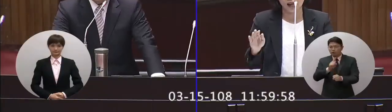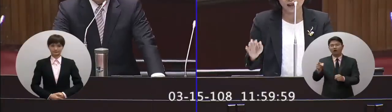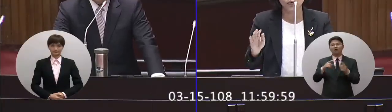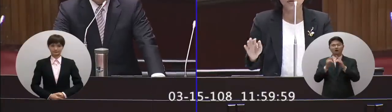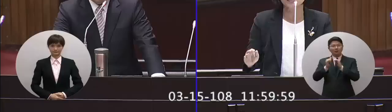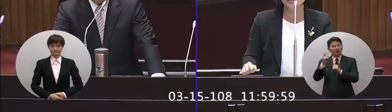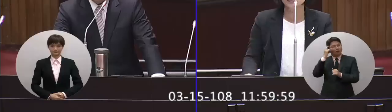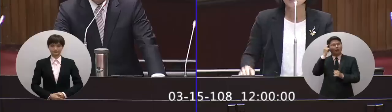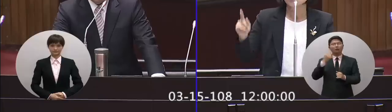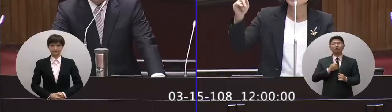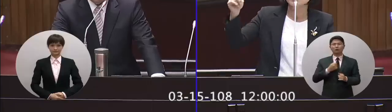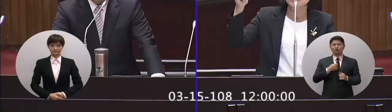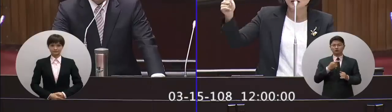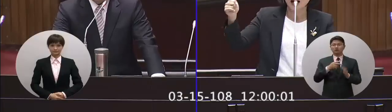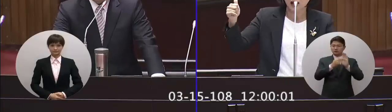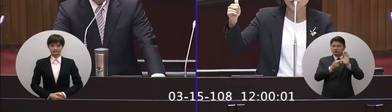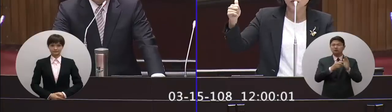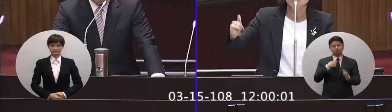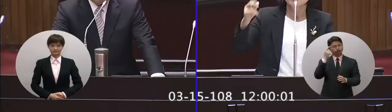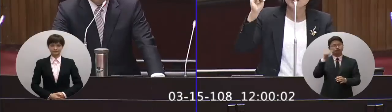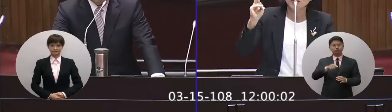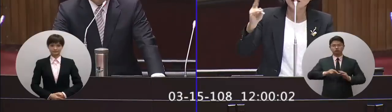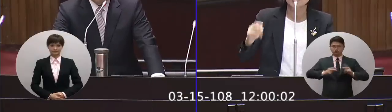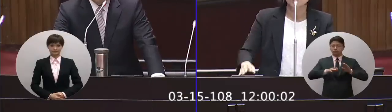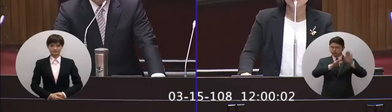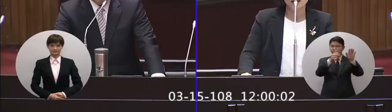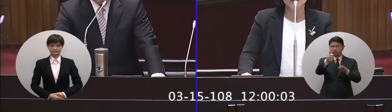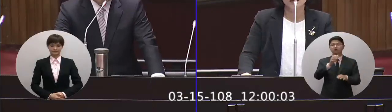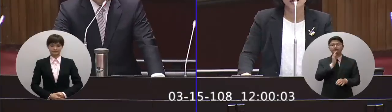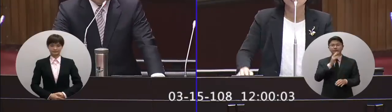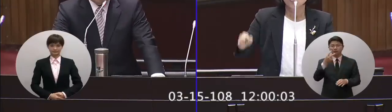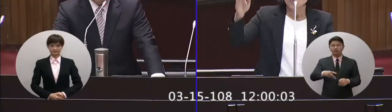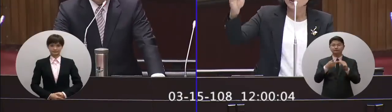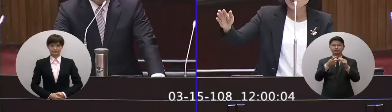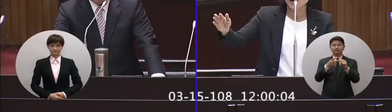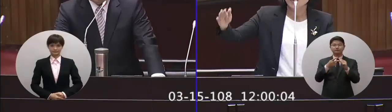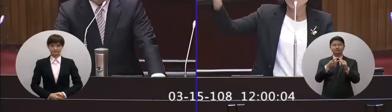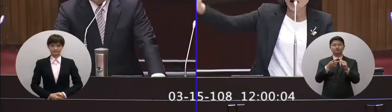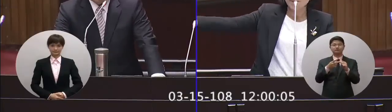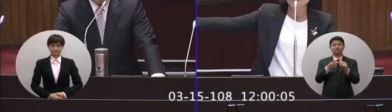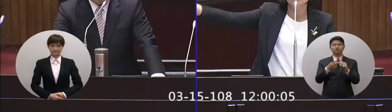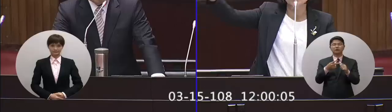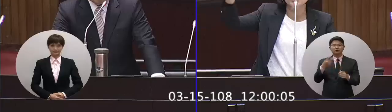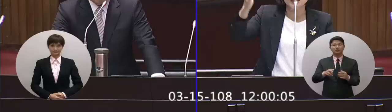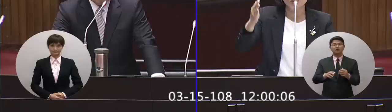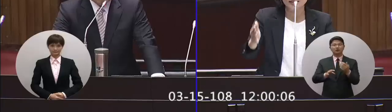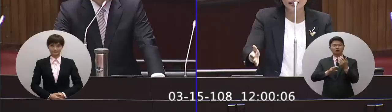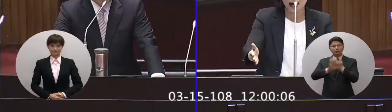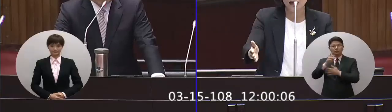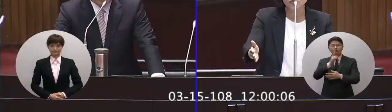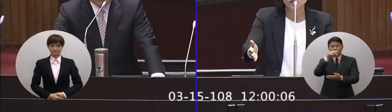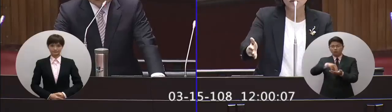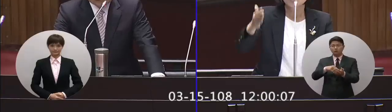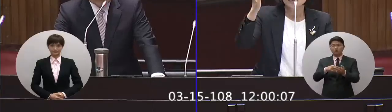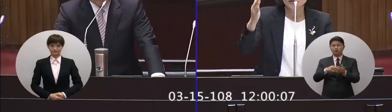懂的话来说明政策，我认为这是第一个好的。但是第二个，我也要强调，我认为外部独立机关